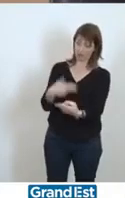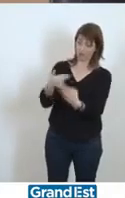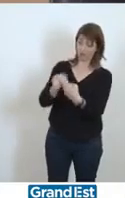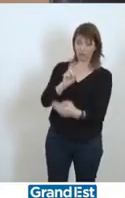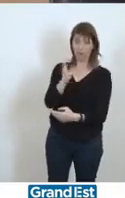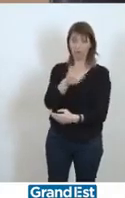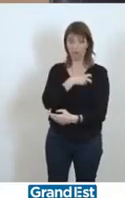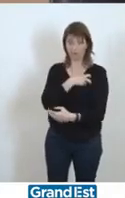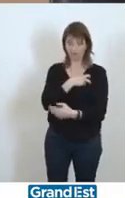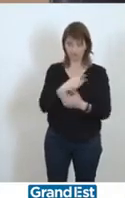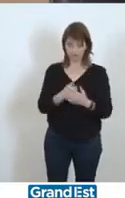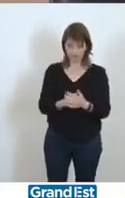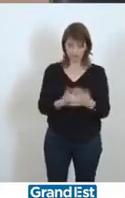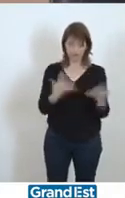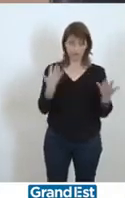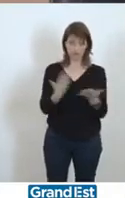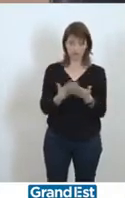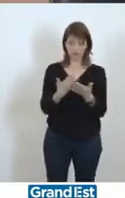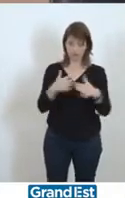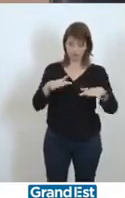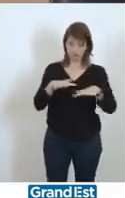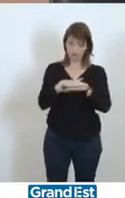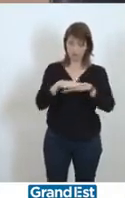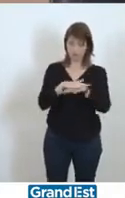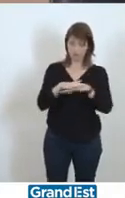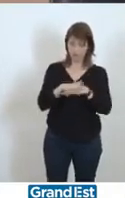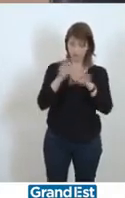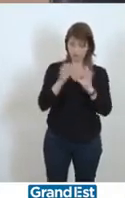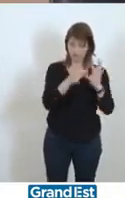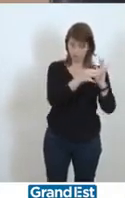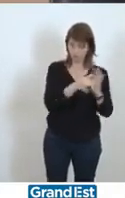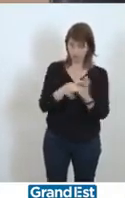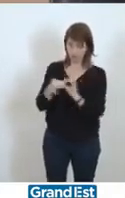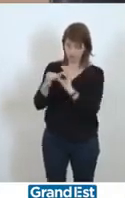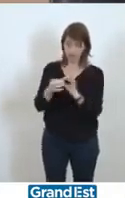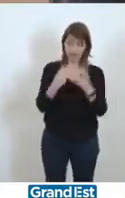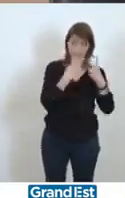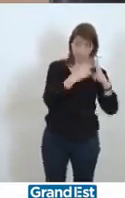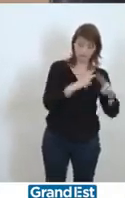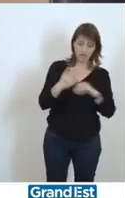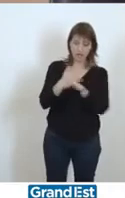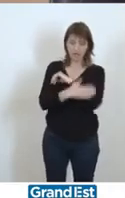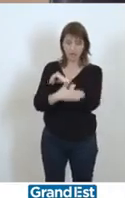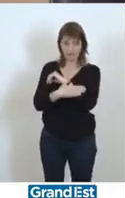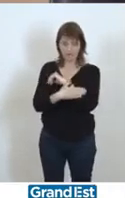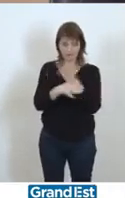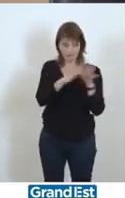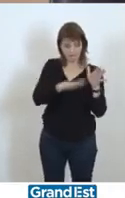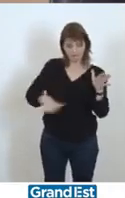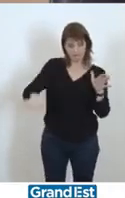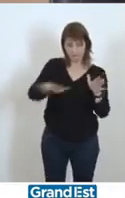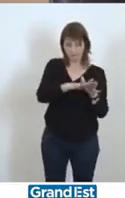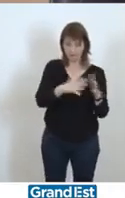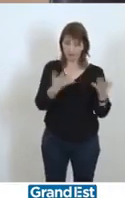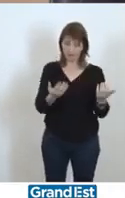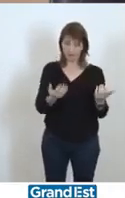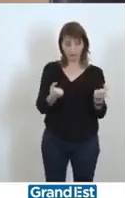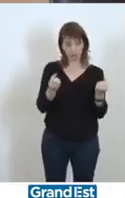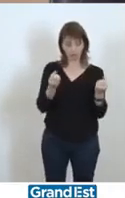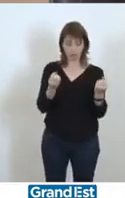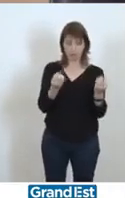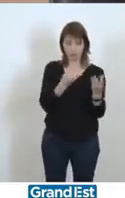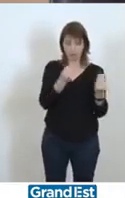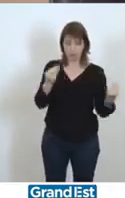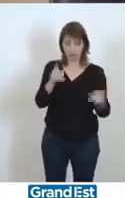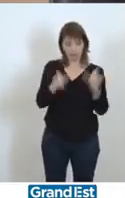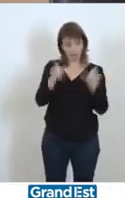Ce maillage régional est un lien direct entre les espaces ruraux et urbains champenois et permet à de nombreux citoyens de pouvoir se déplacer